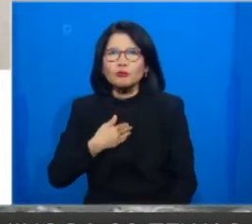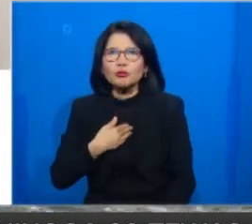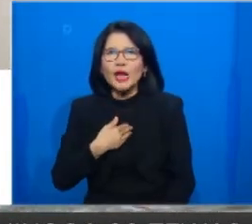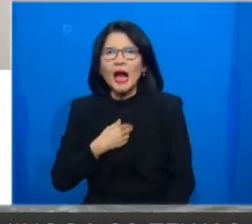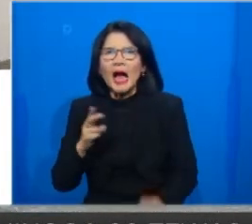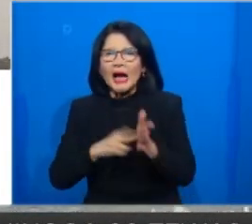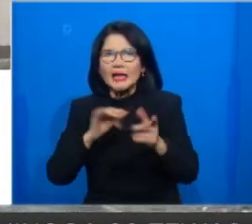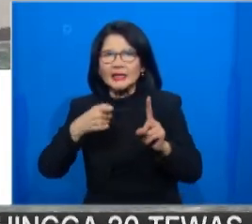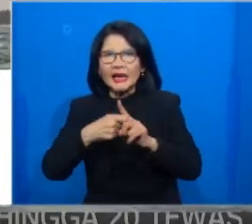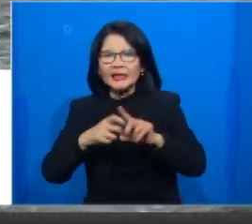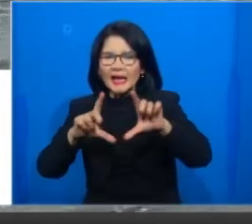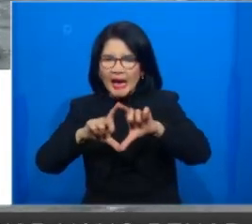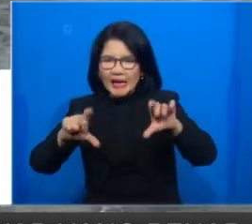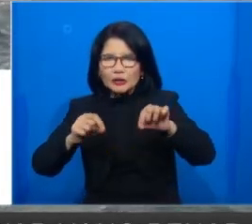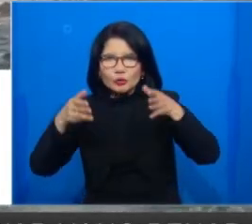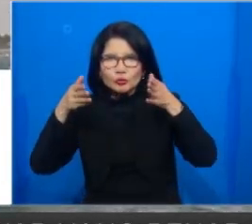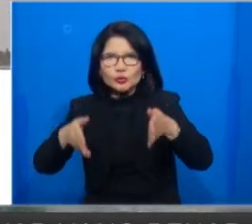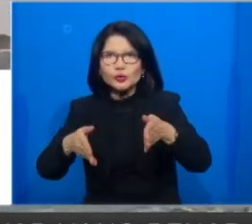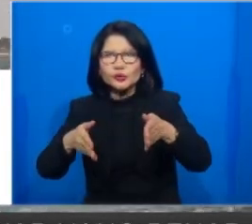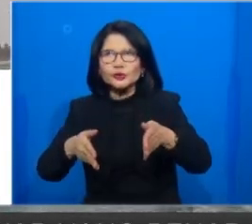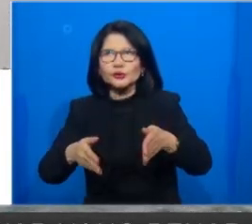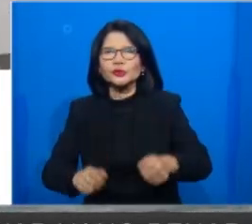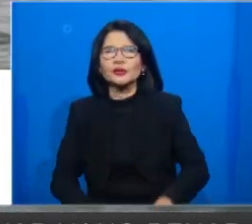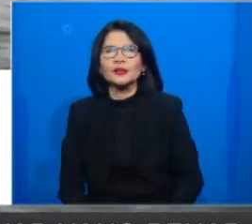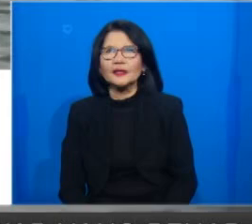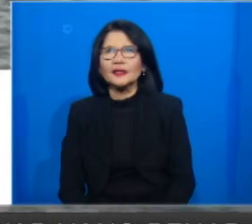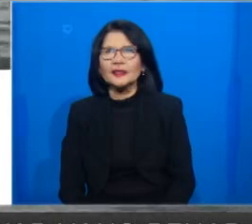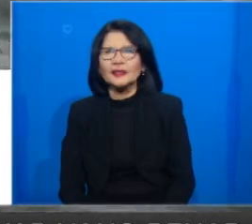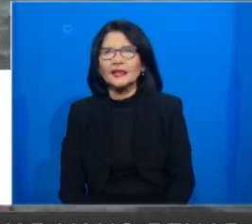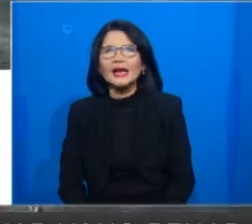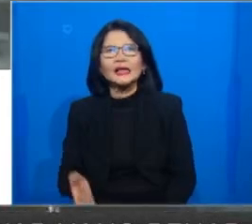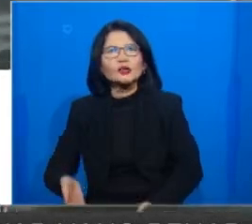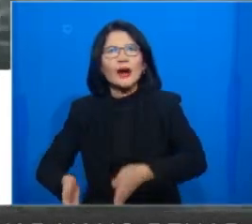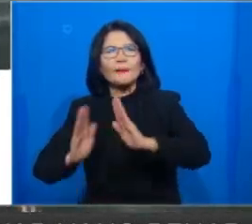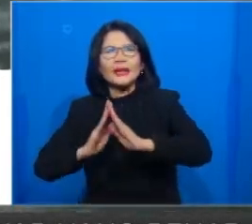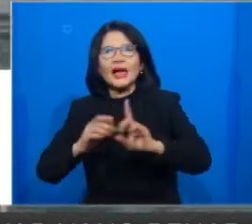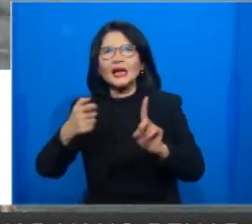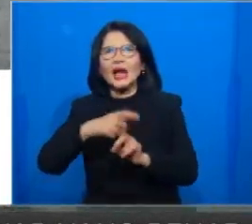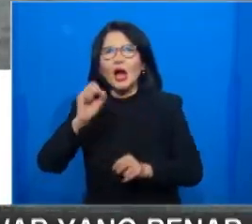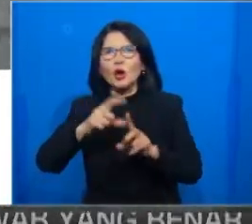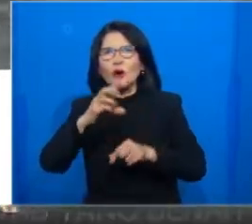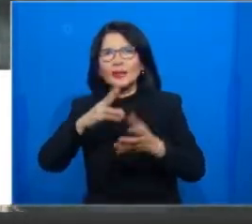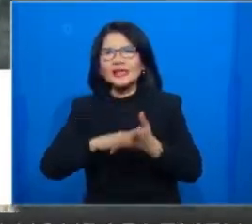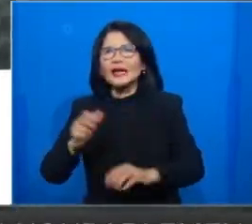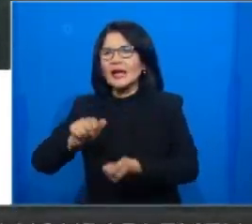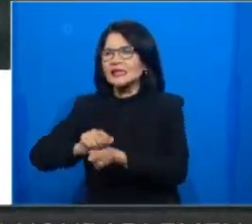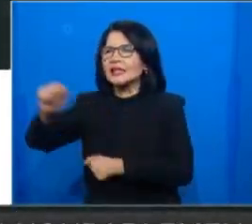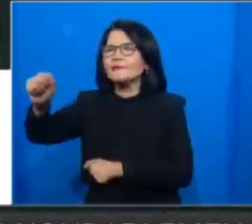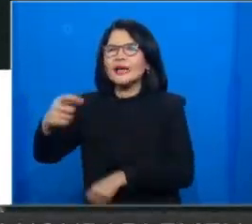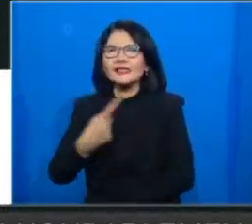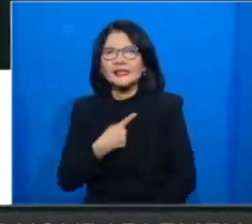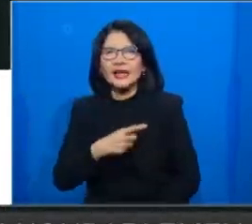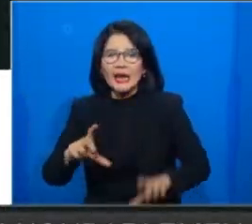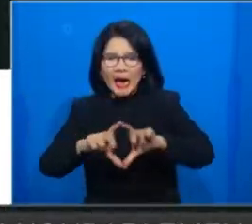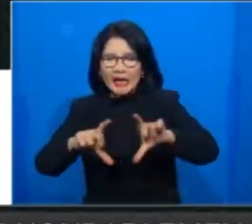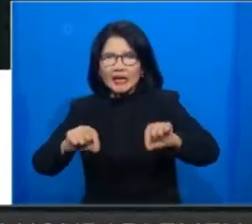nelayan, kartu pelaku utama sektor kelautan dan perikanan Kusuka, dan mendirikan koperasi yang memiliki sertifikat karantina, hingga kartu